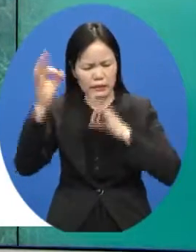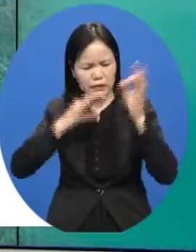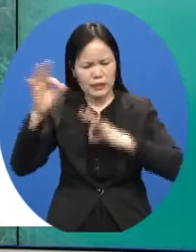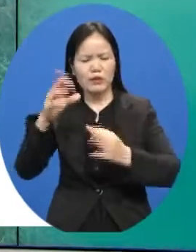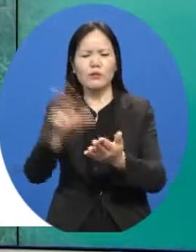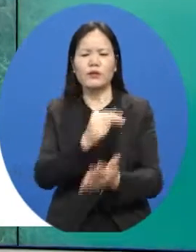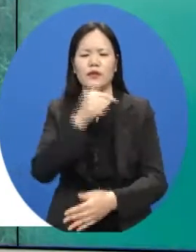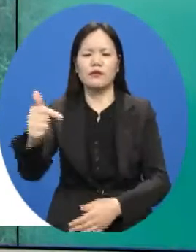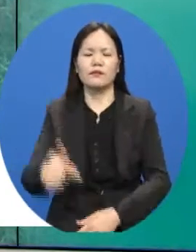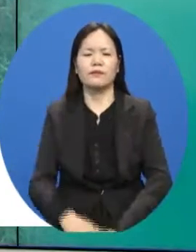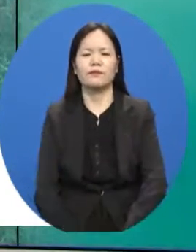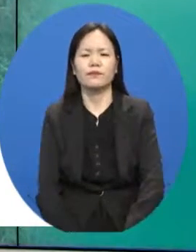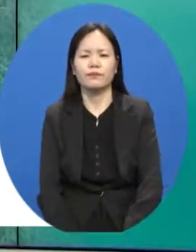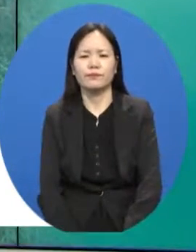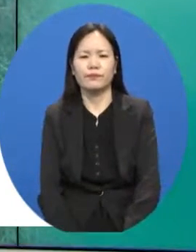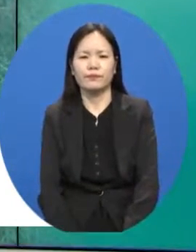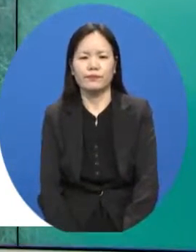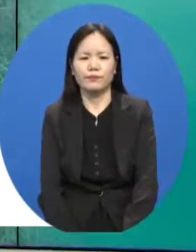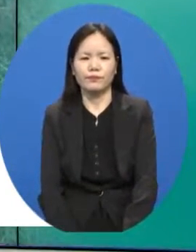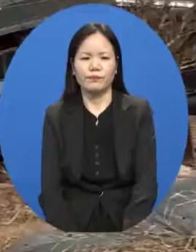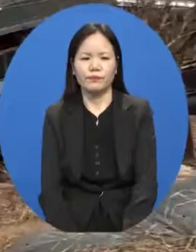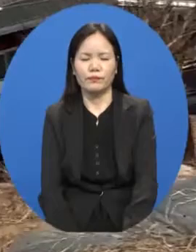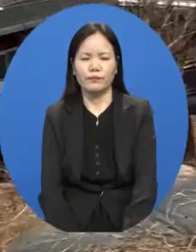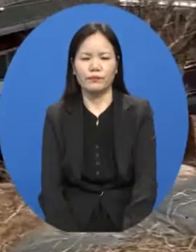것으로 나타났습니다. 이어진 기자입니다.